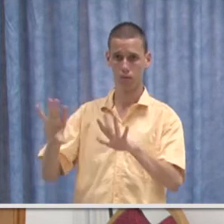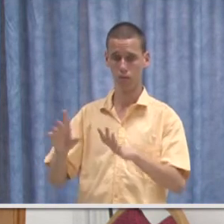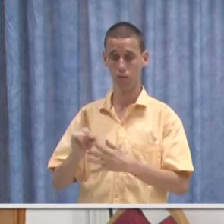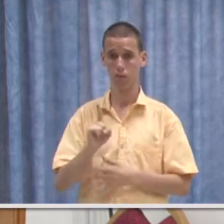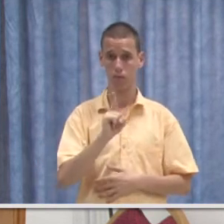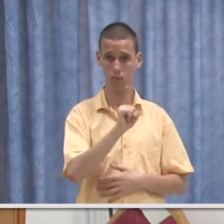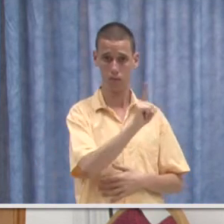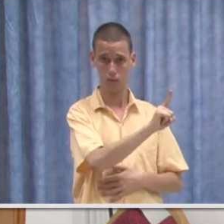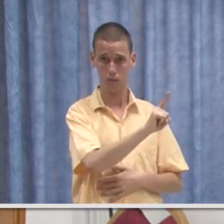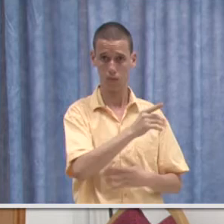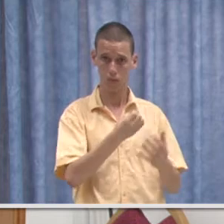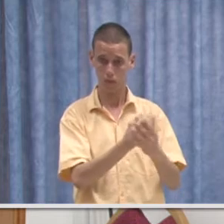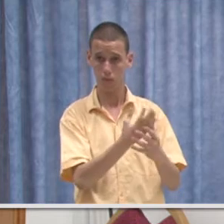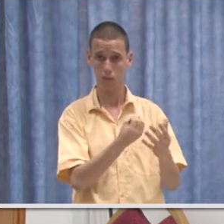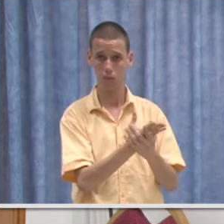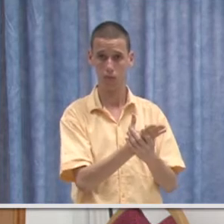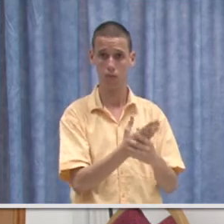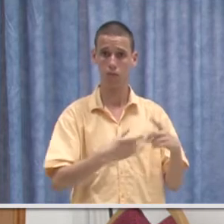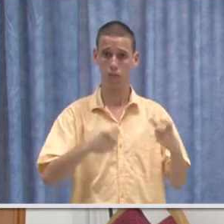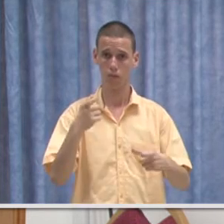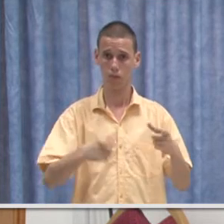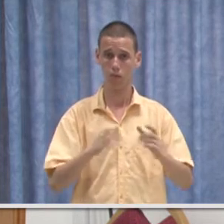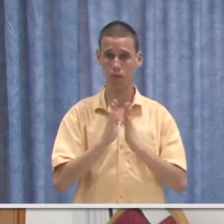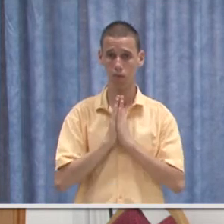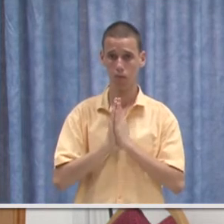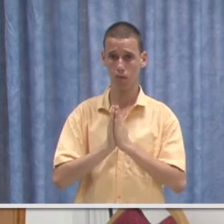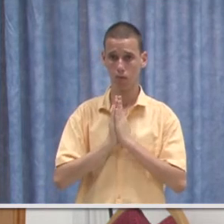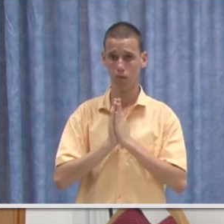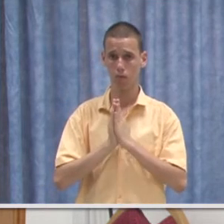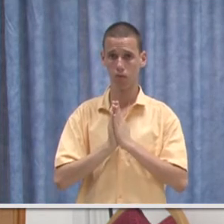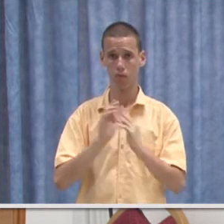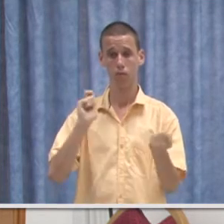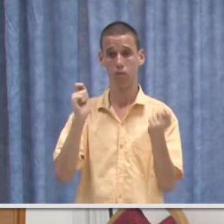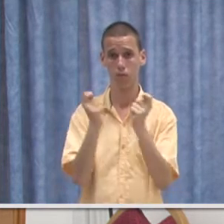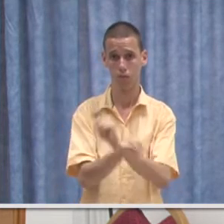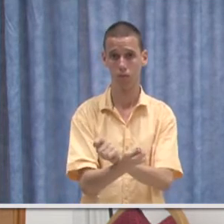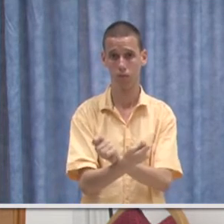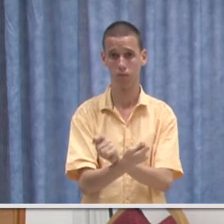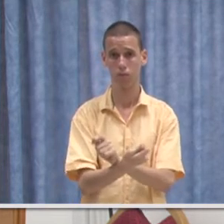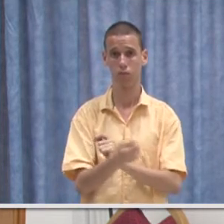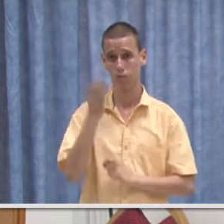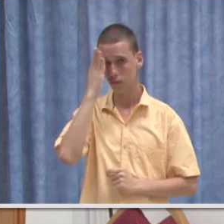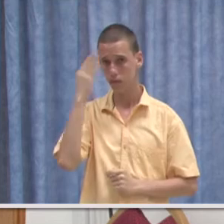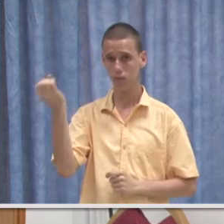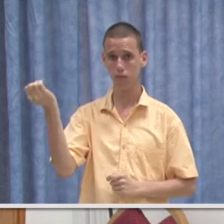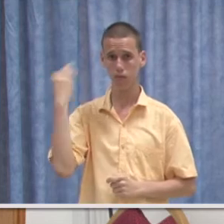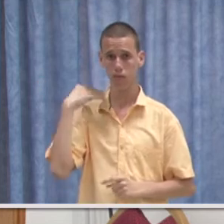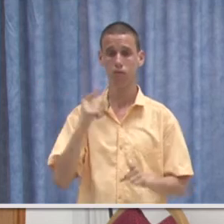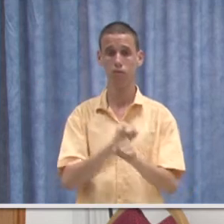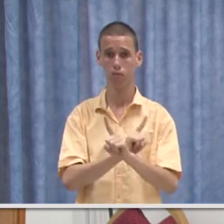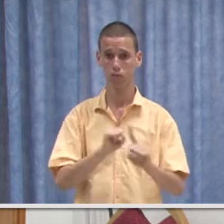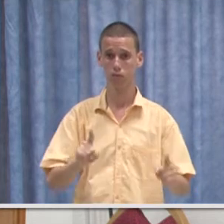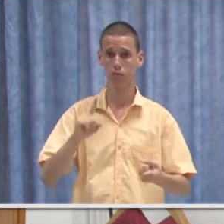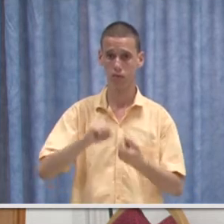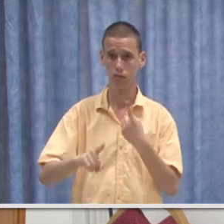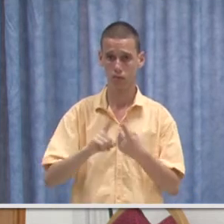pour capable sans nos behavior. À cause, par une arrivée Maurice, il est capable d'arriver par le docteur Gédéon, il est contrôlé. Si nous